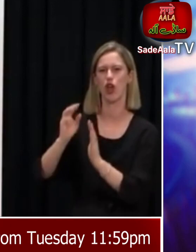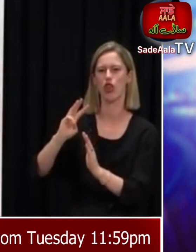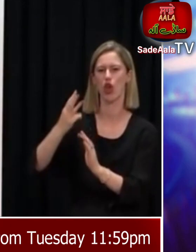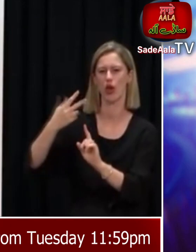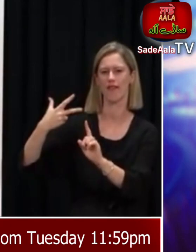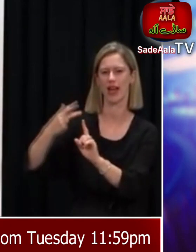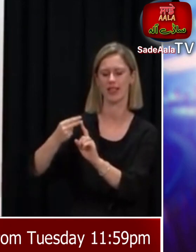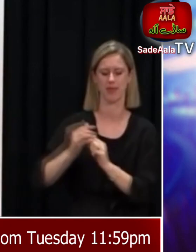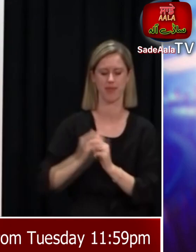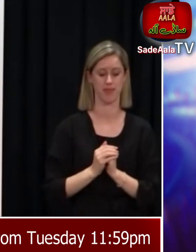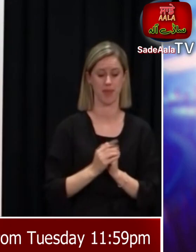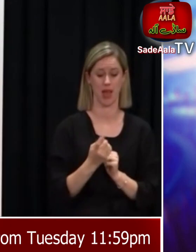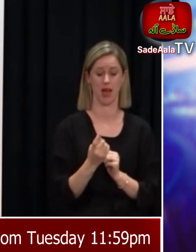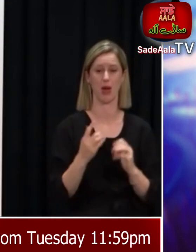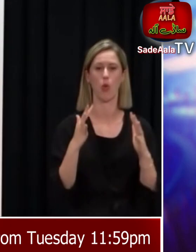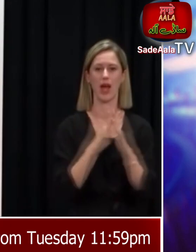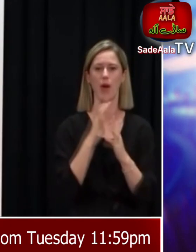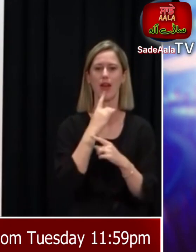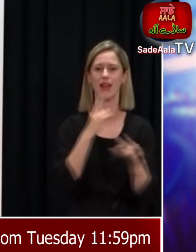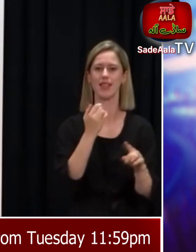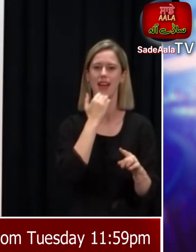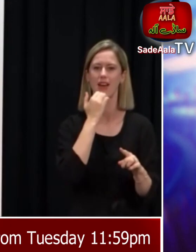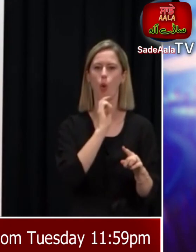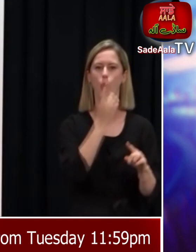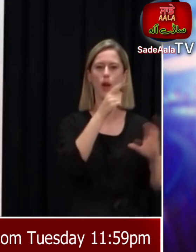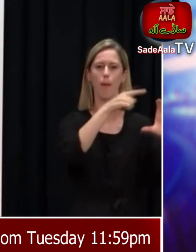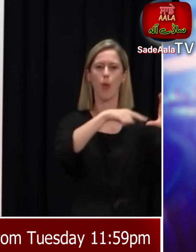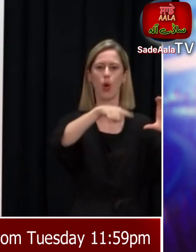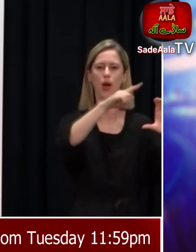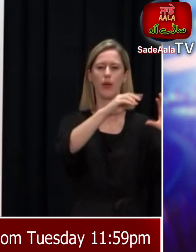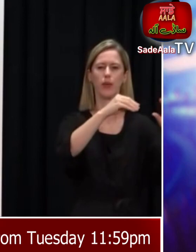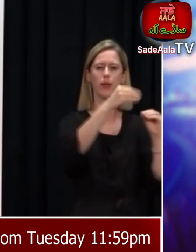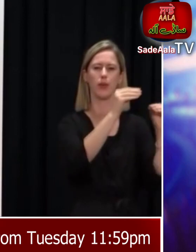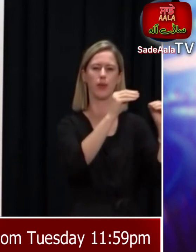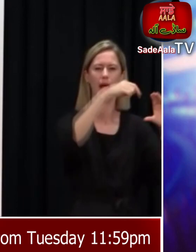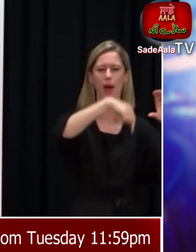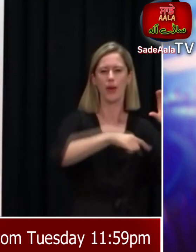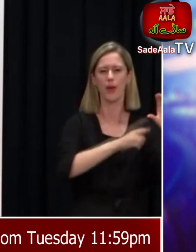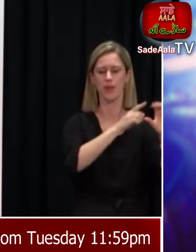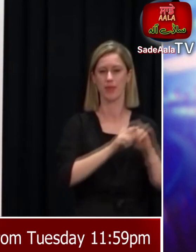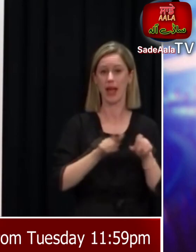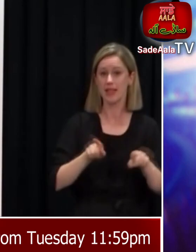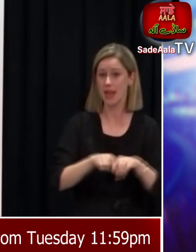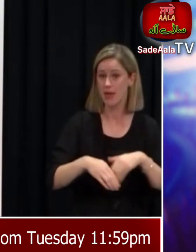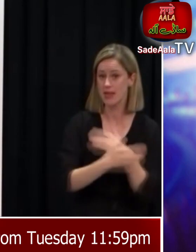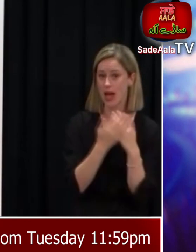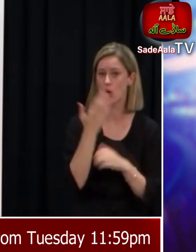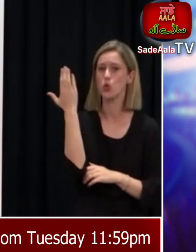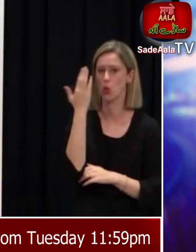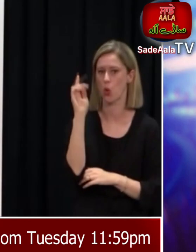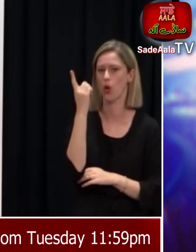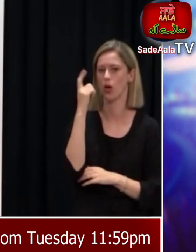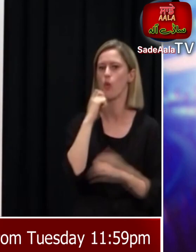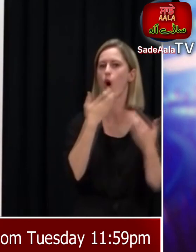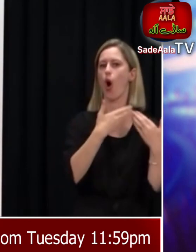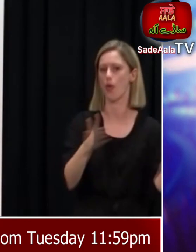ਹੈਲਥ ਸਰਵਿਸਿਜ਼ ਦੇ ਨਾਲ ਮੀਟਿੰਗਸ ਕੀਤੀਆਂ ਜਾ ਰਹੀਆਂ ਨੇ ਚਰਚਾ ਕੀਤੀ ਜਾ ਰਹੀ ਹੈ ਤਾਂ ਕਿ 90% ਵੈਕਸੀਨੇਸ਼ਨ ਦਰ ਤੋਂ ਪਹਿਲਾਂ ਹੀ